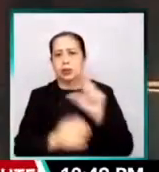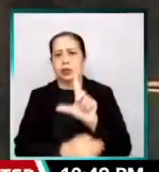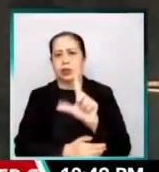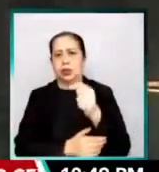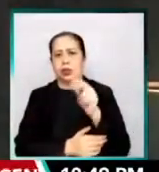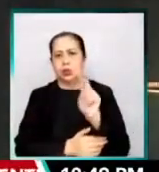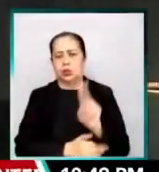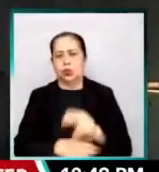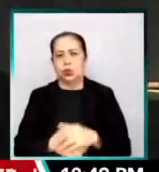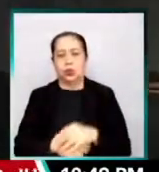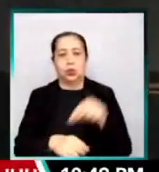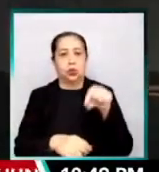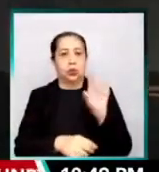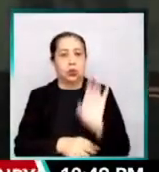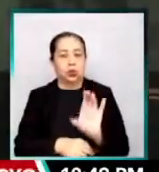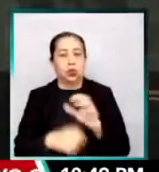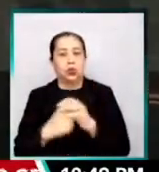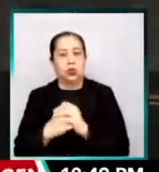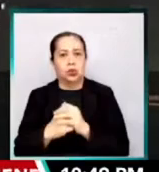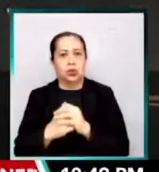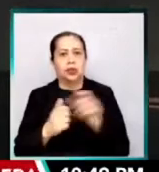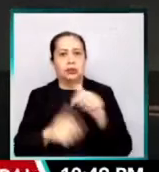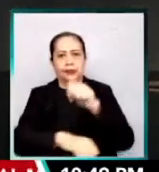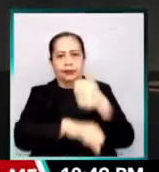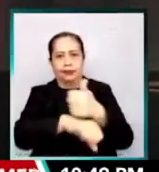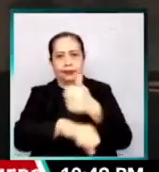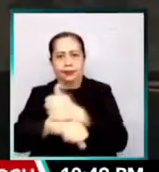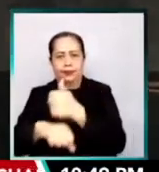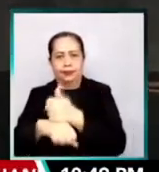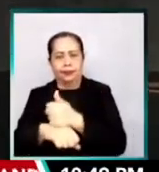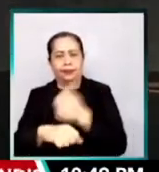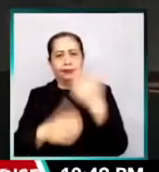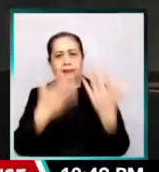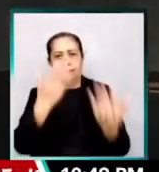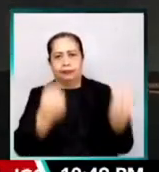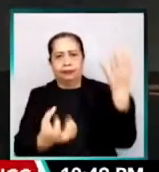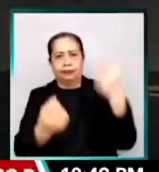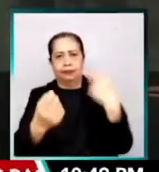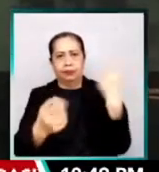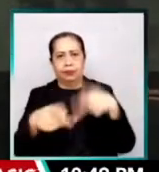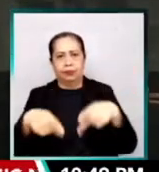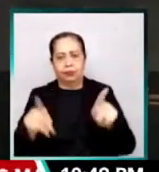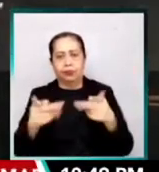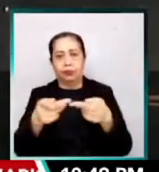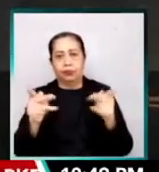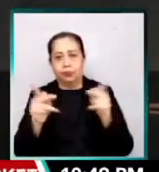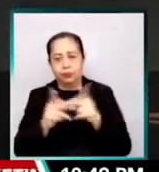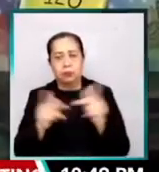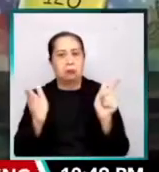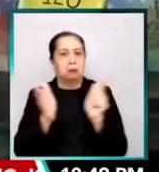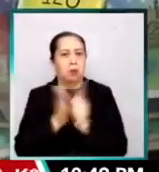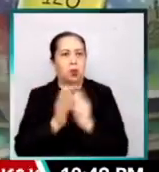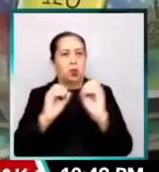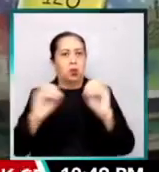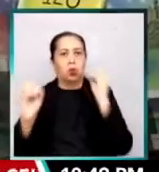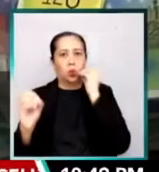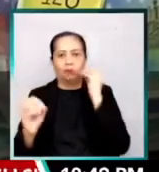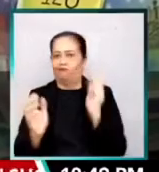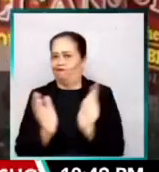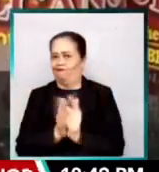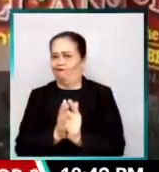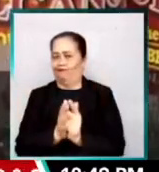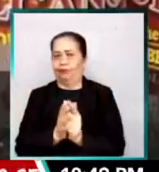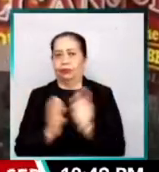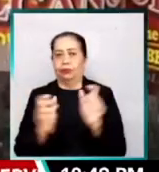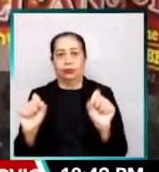Sa Quezon City, sa mga designated firecracker zones lang pwedeng magpaputok at bawal na sa mga bahay. Ang pagbebenta